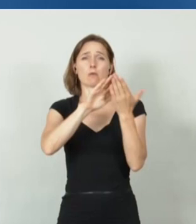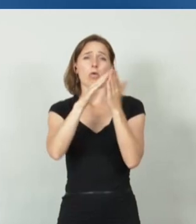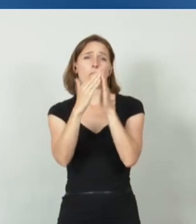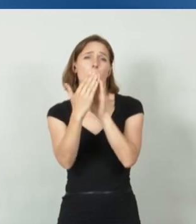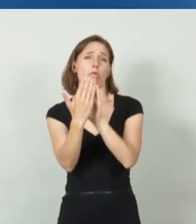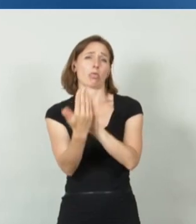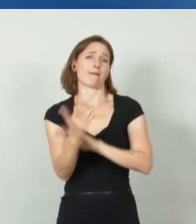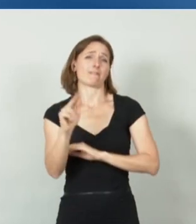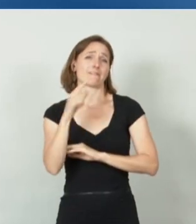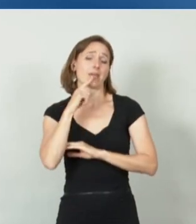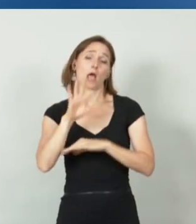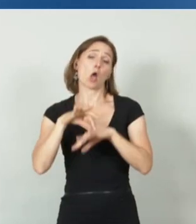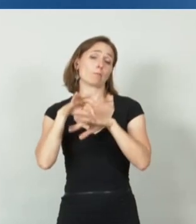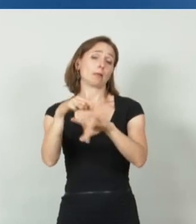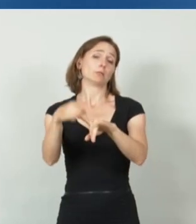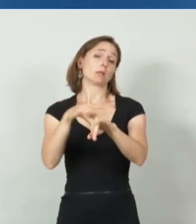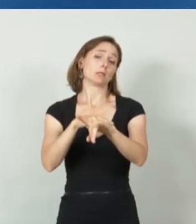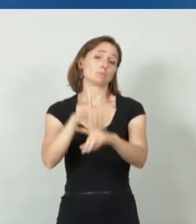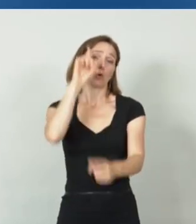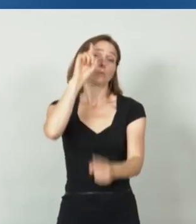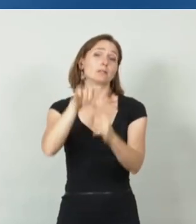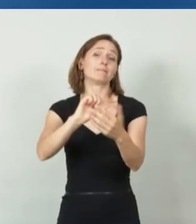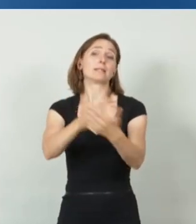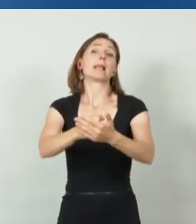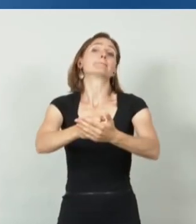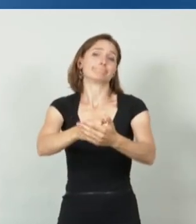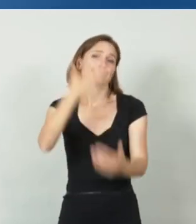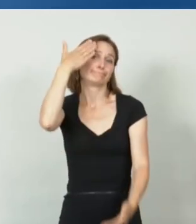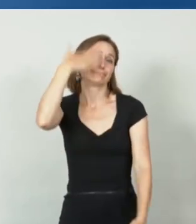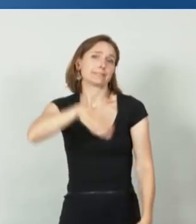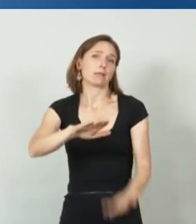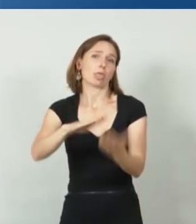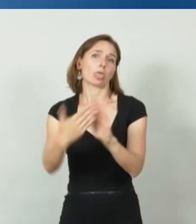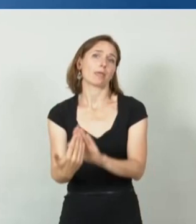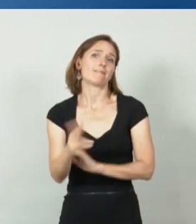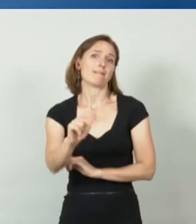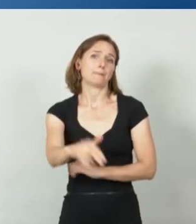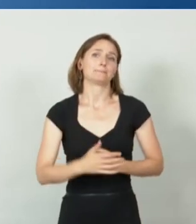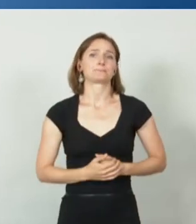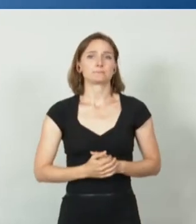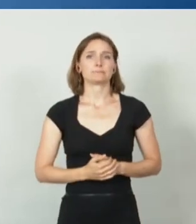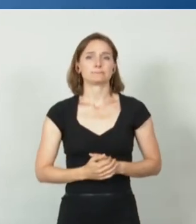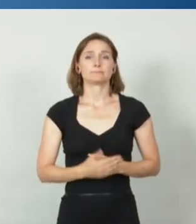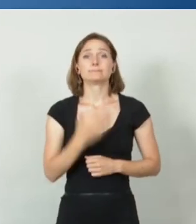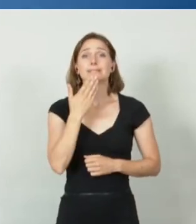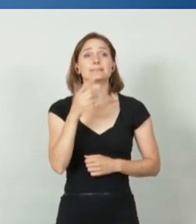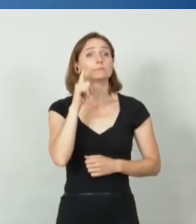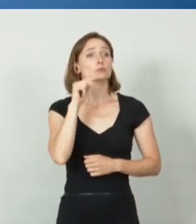connu je vous remercie merci Monsieur Pinel